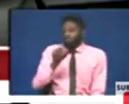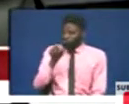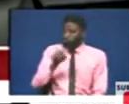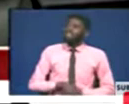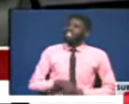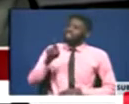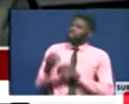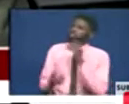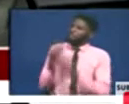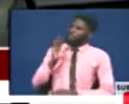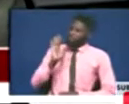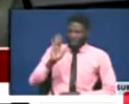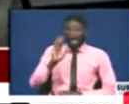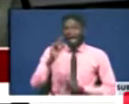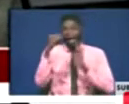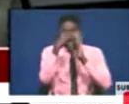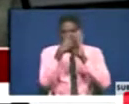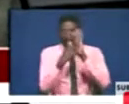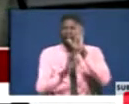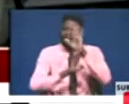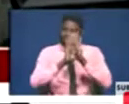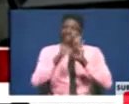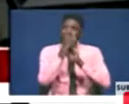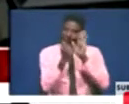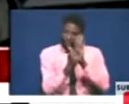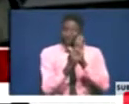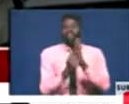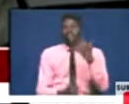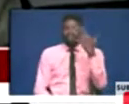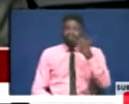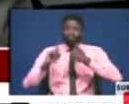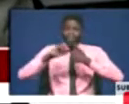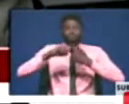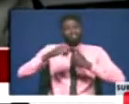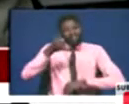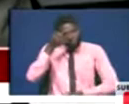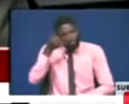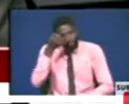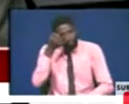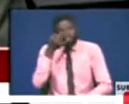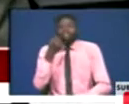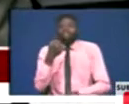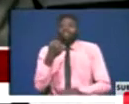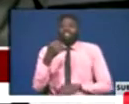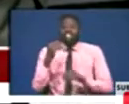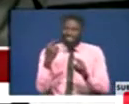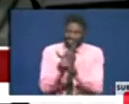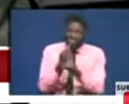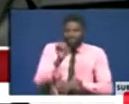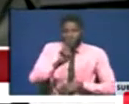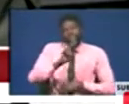yenye ajenda tano kuu akilenga kukomesha matumizi ya mihadarati katika eneo hilo, na vilevile aliahidi kuzindua vituo